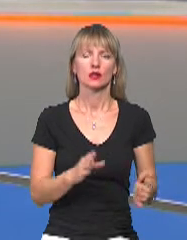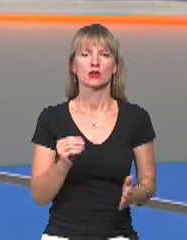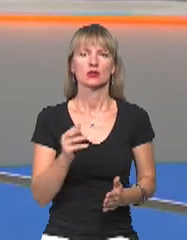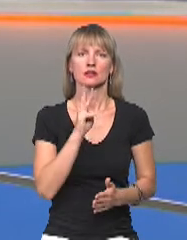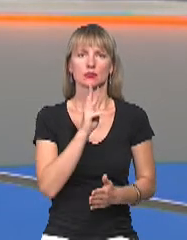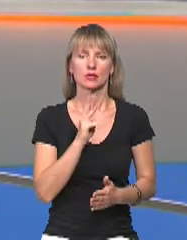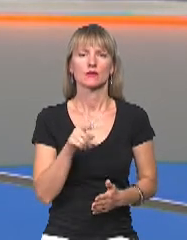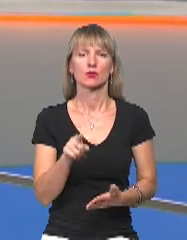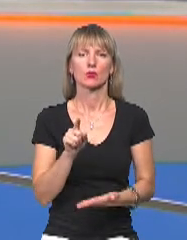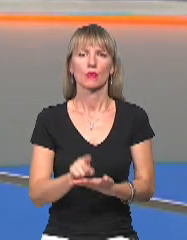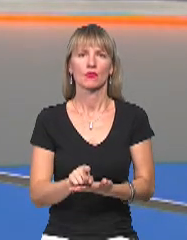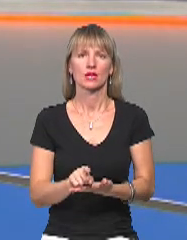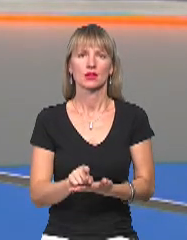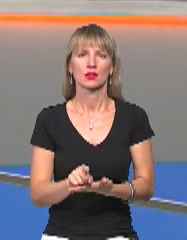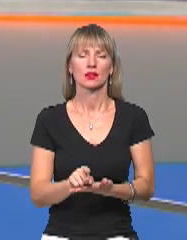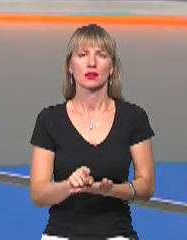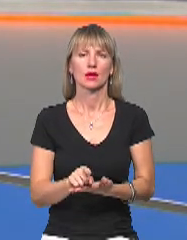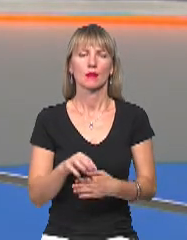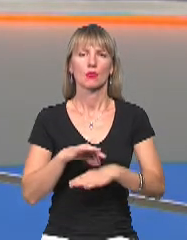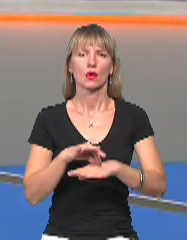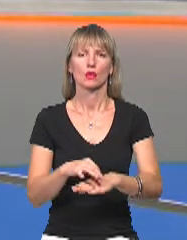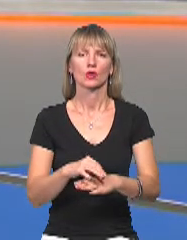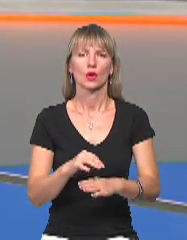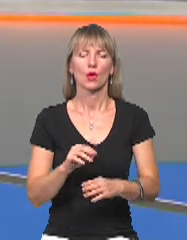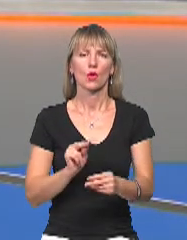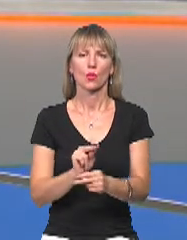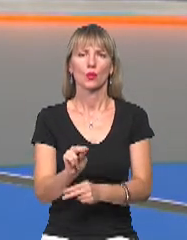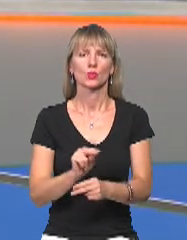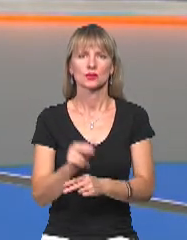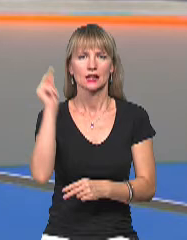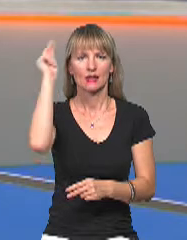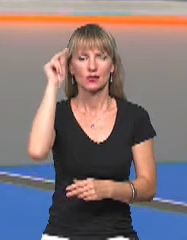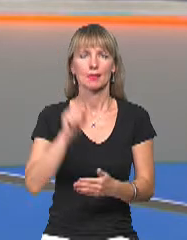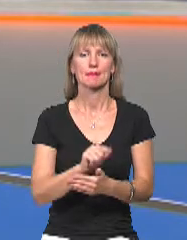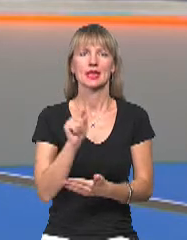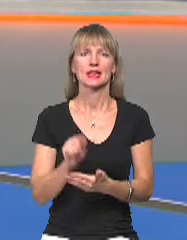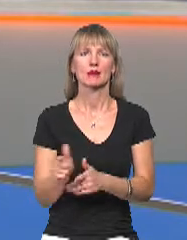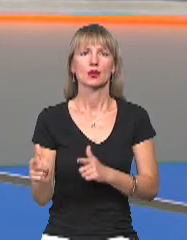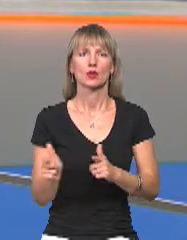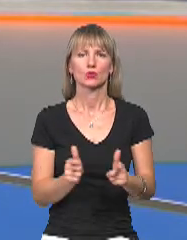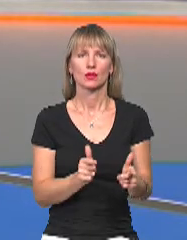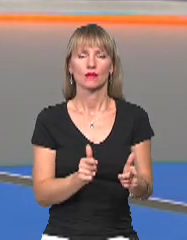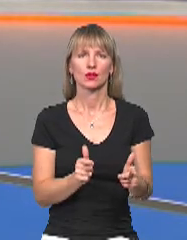доходами, то вони повинні пройти відповідні курси навчання з питань підготовки,